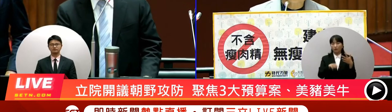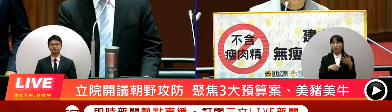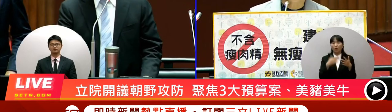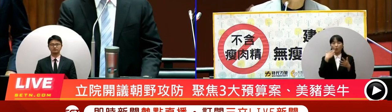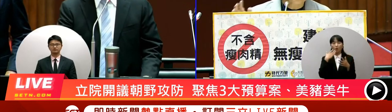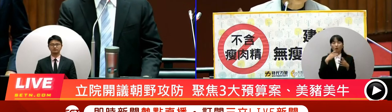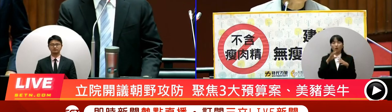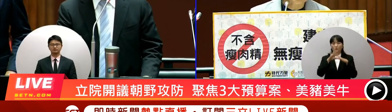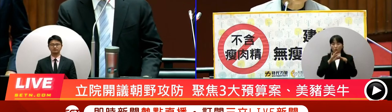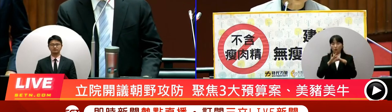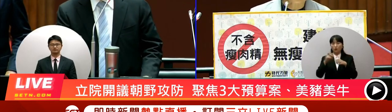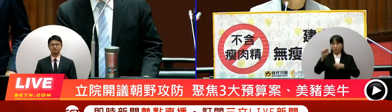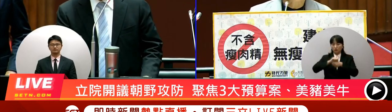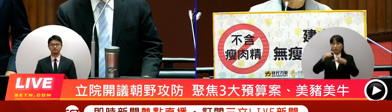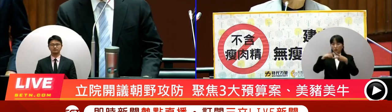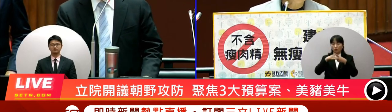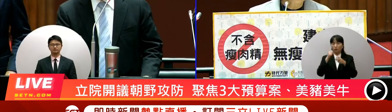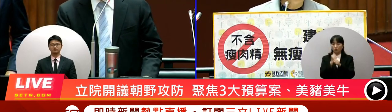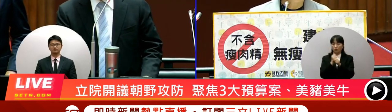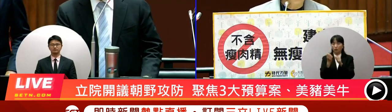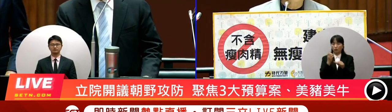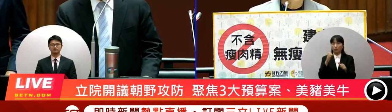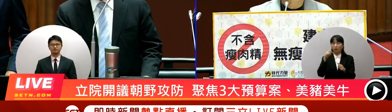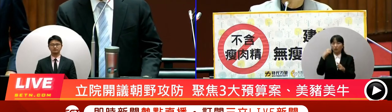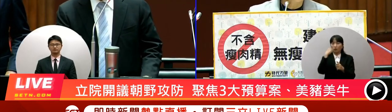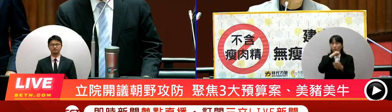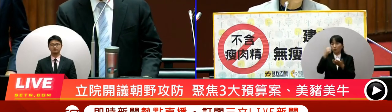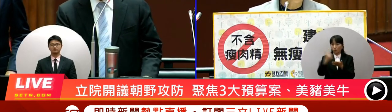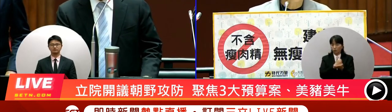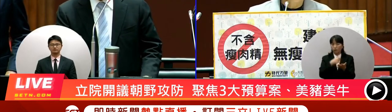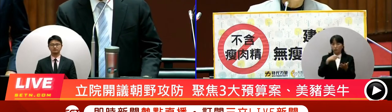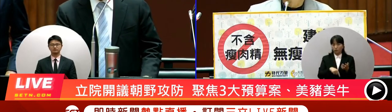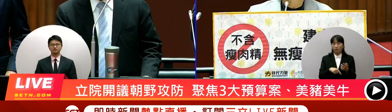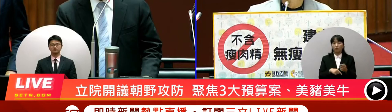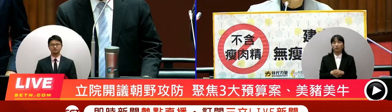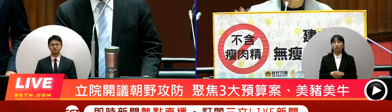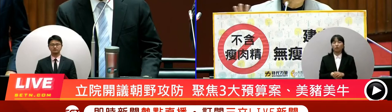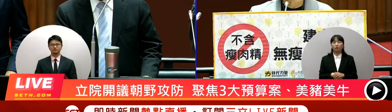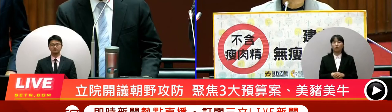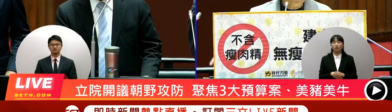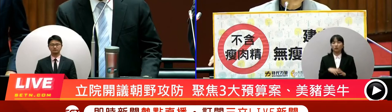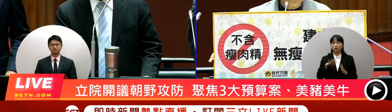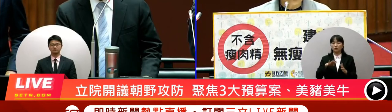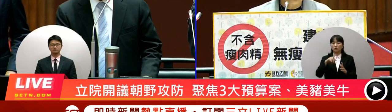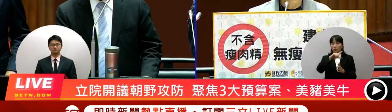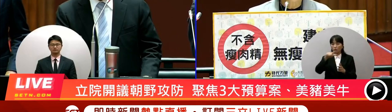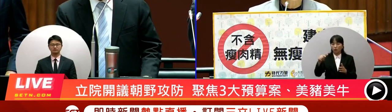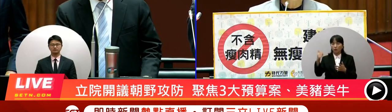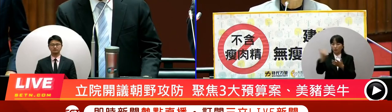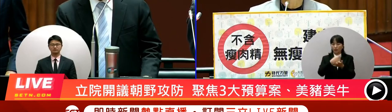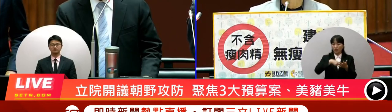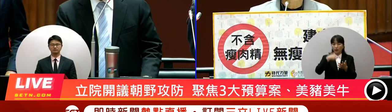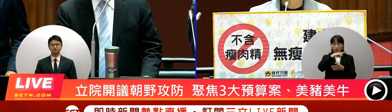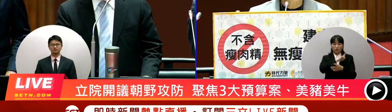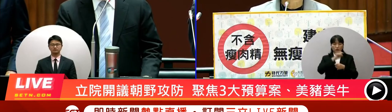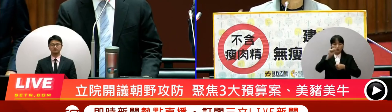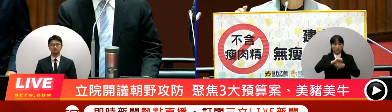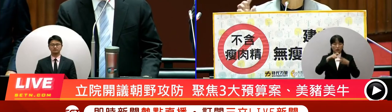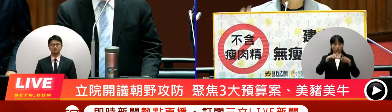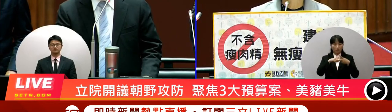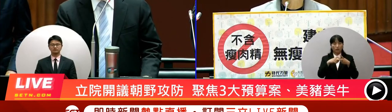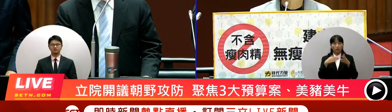肉品加工之后，他们到台湾哈，或者是到就到台湾加工啊，就可